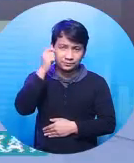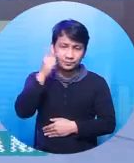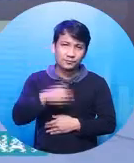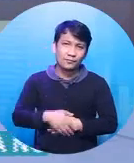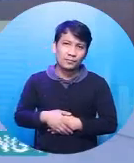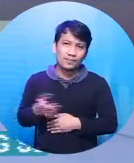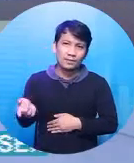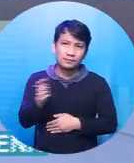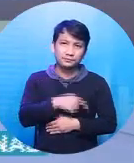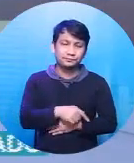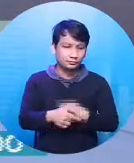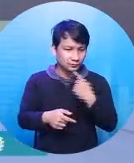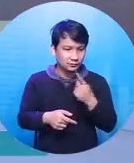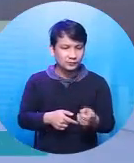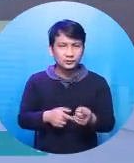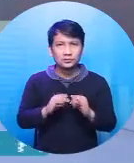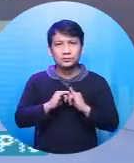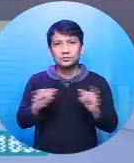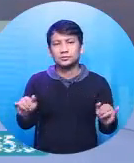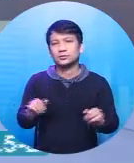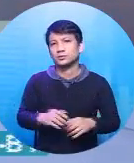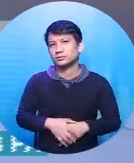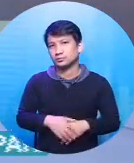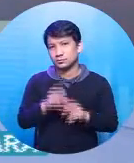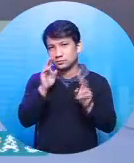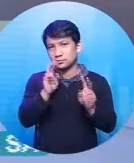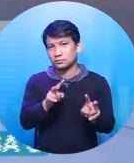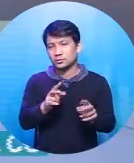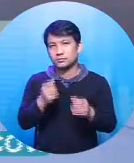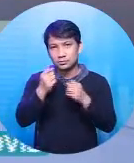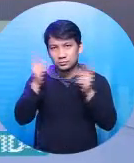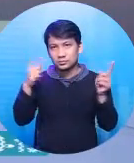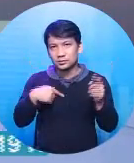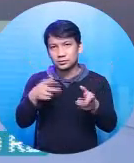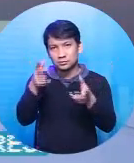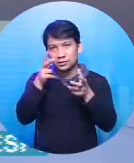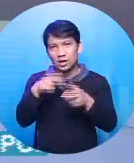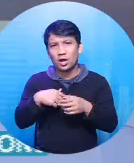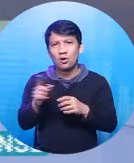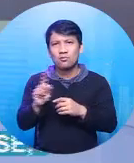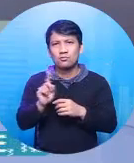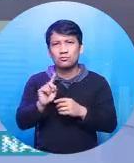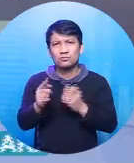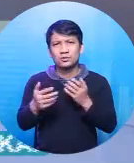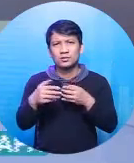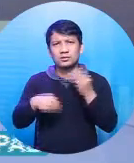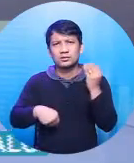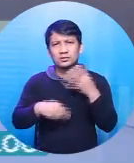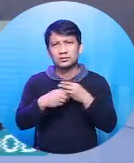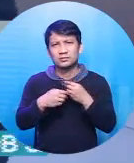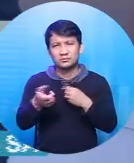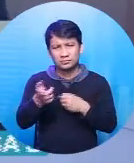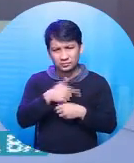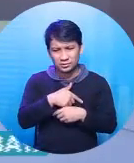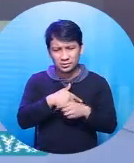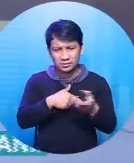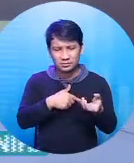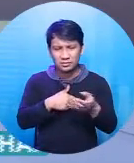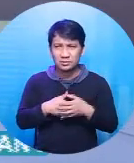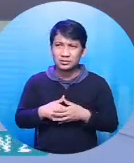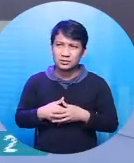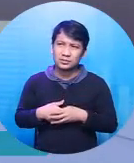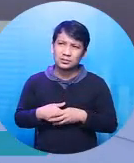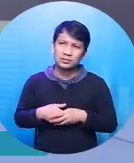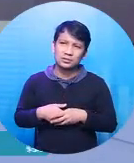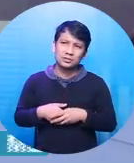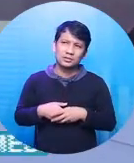pa ho kayo naka... Mabuti naman po. Naka-monitor. Nakikinig ako. Opo, opo. Ano po yung take nyo rito, ma'am? Okay, usually